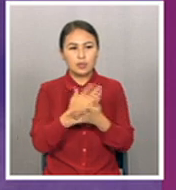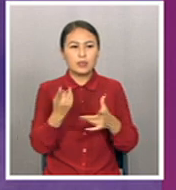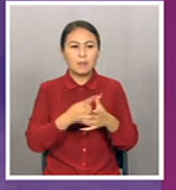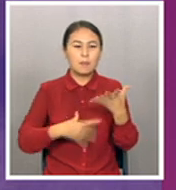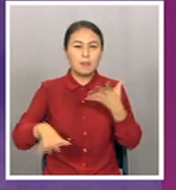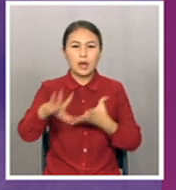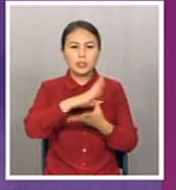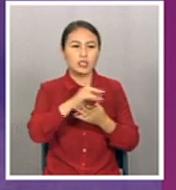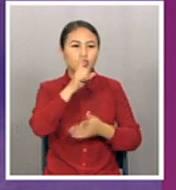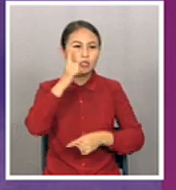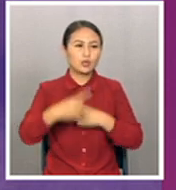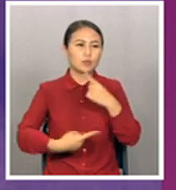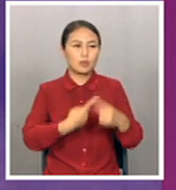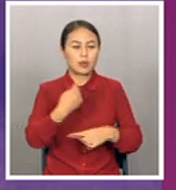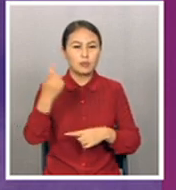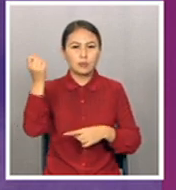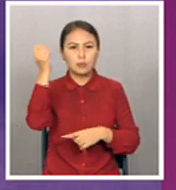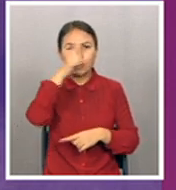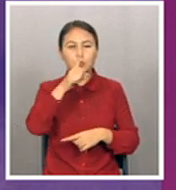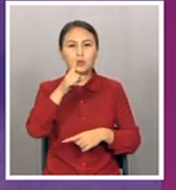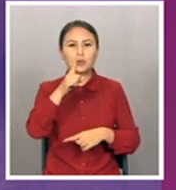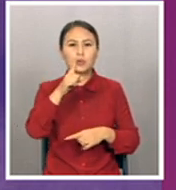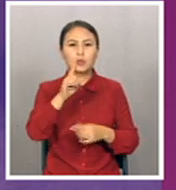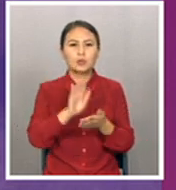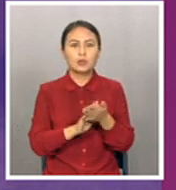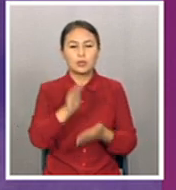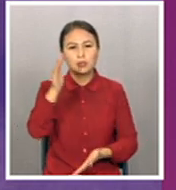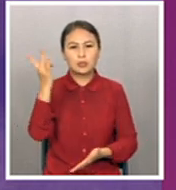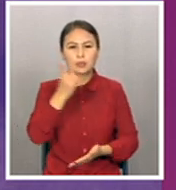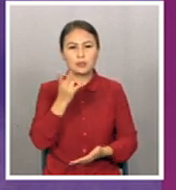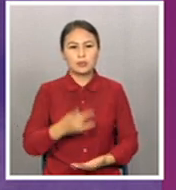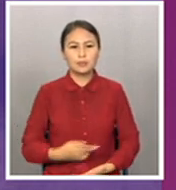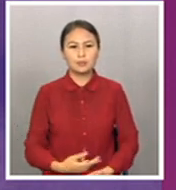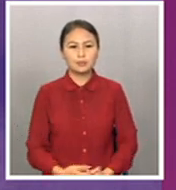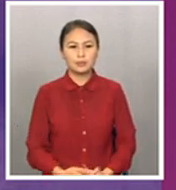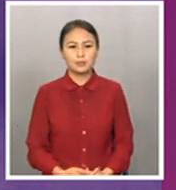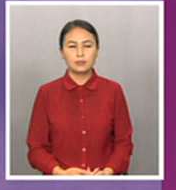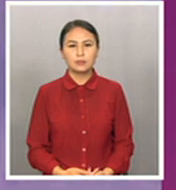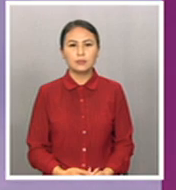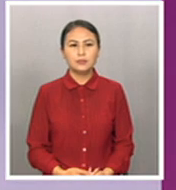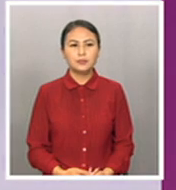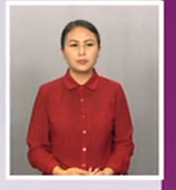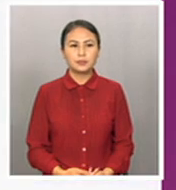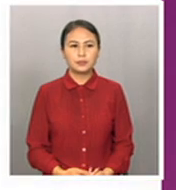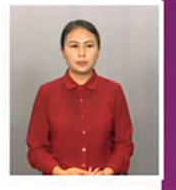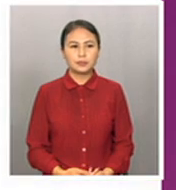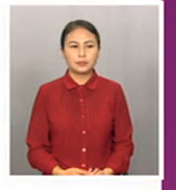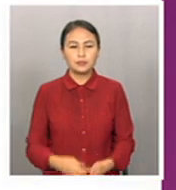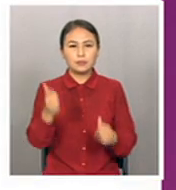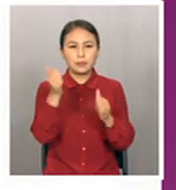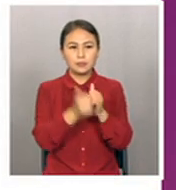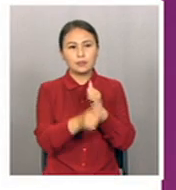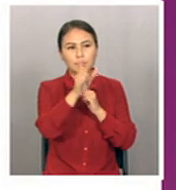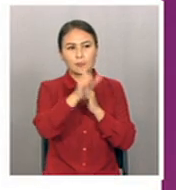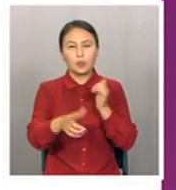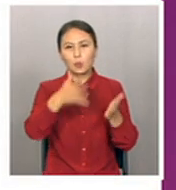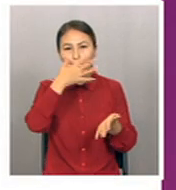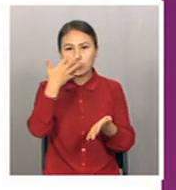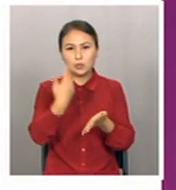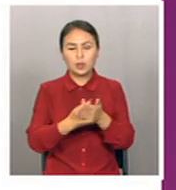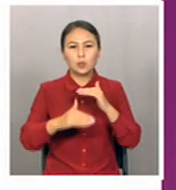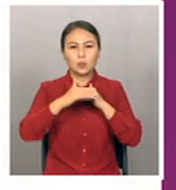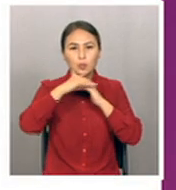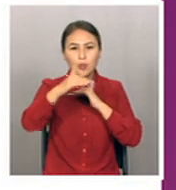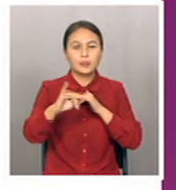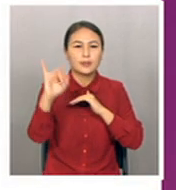бәрін жас ұрпақ біліп өсуге тиіс деп бекер айтпаған. Әрбір перзент өзінің туған